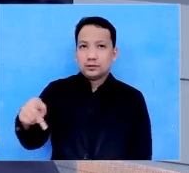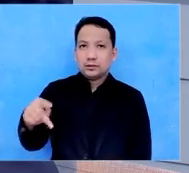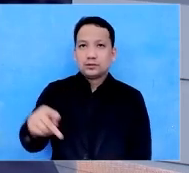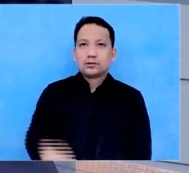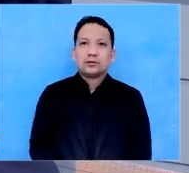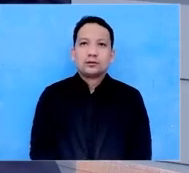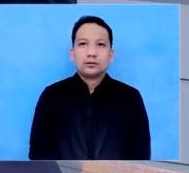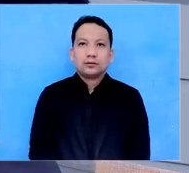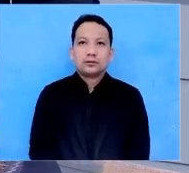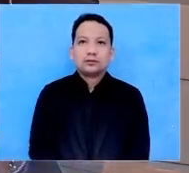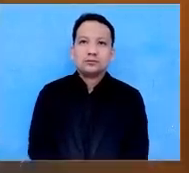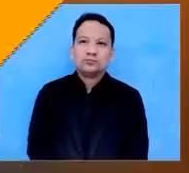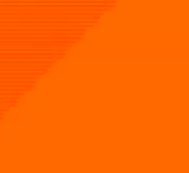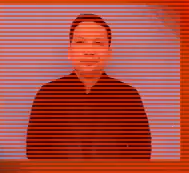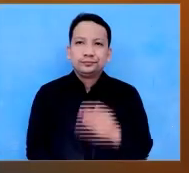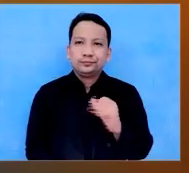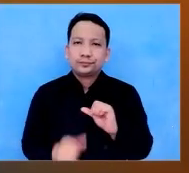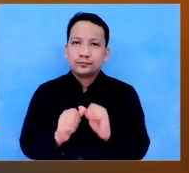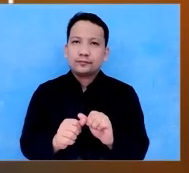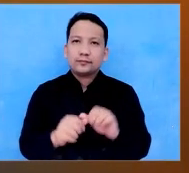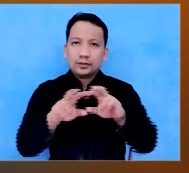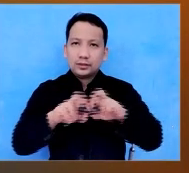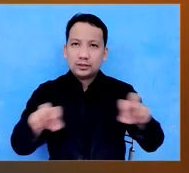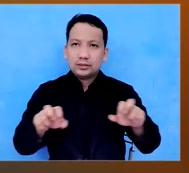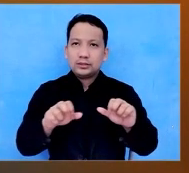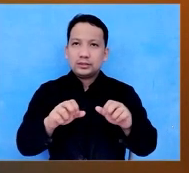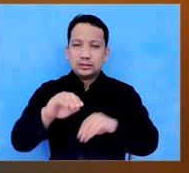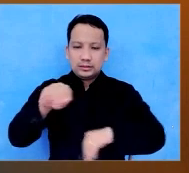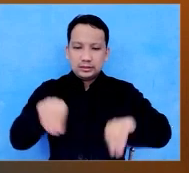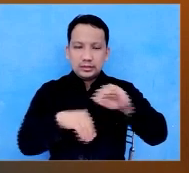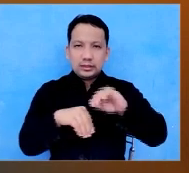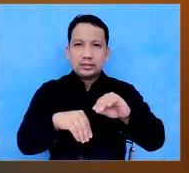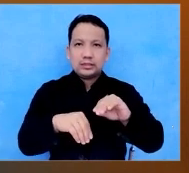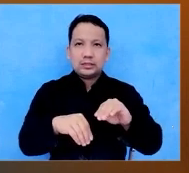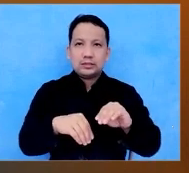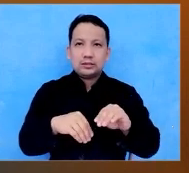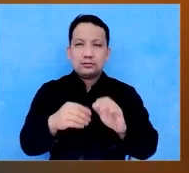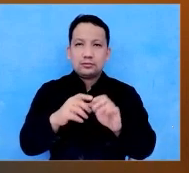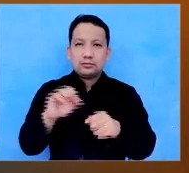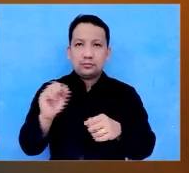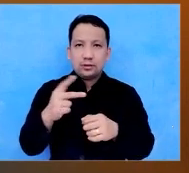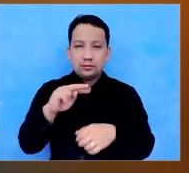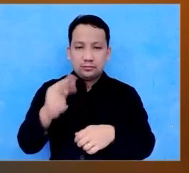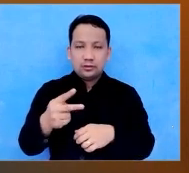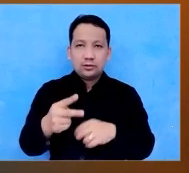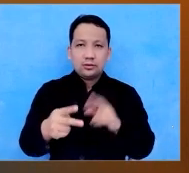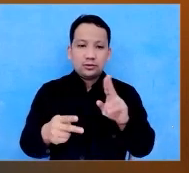Philippines o CAAP. Kinailangan daw kasing palitan ang cooling fan ng pangalawang